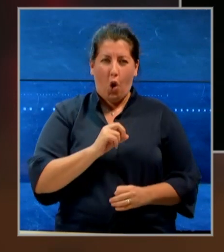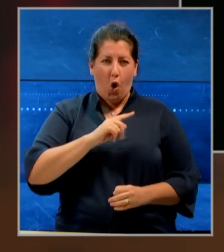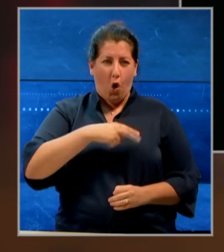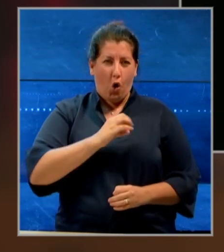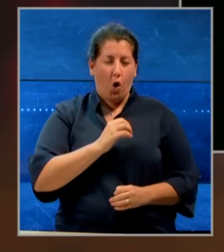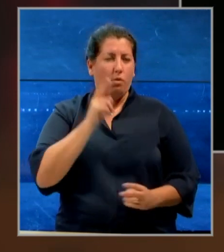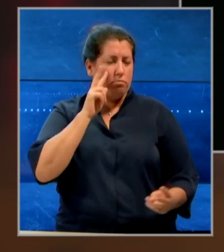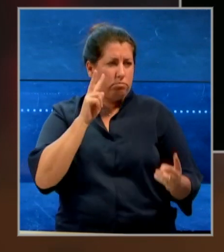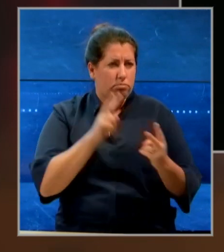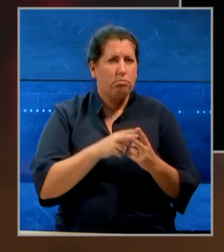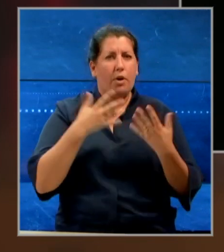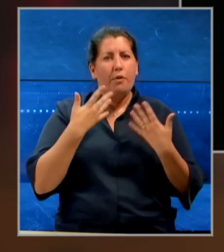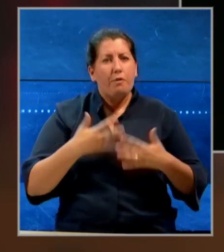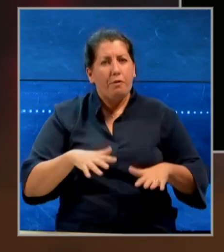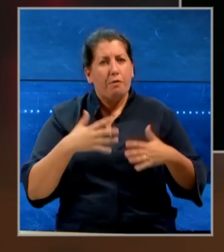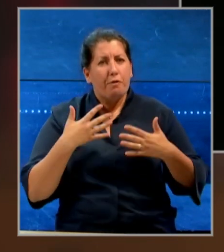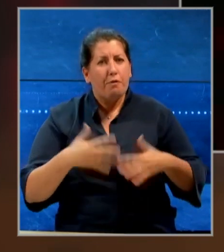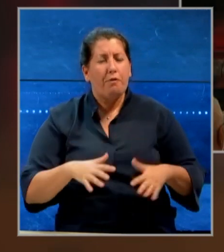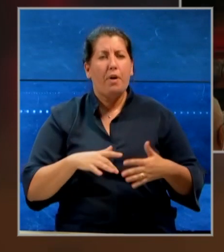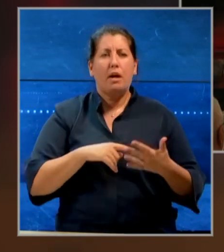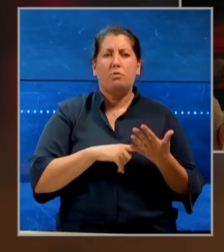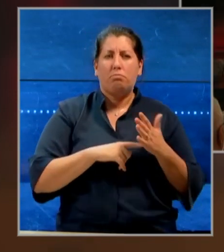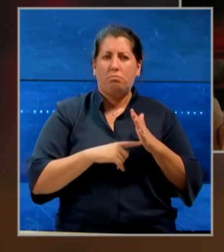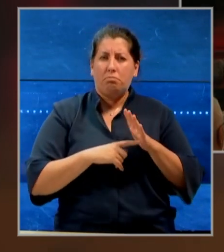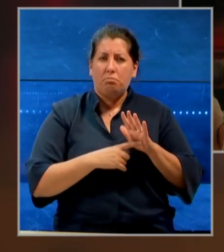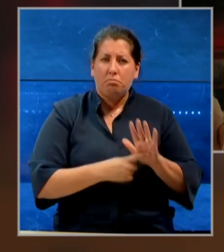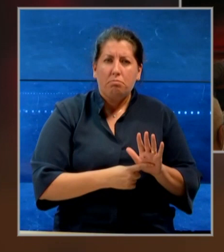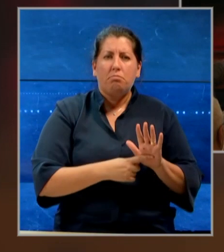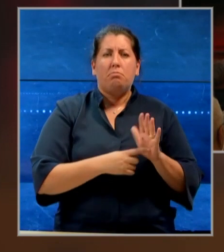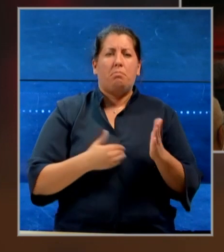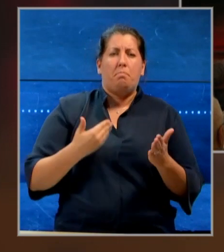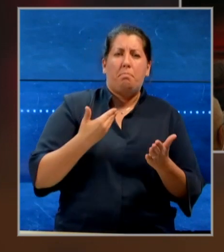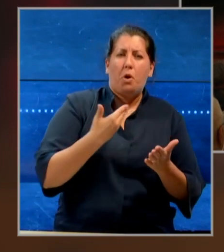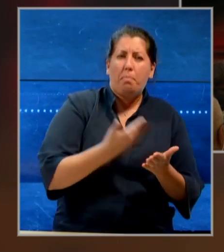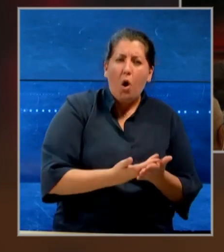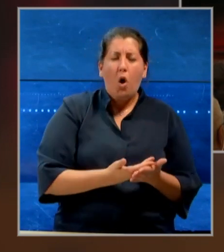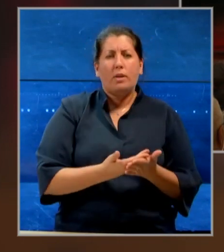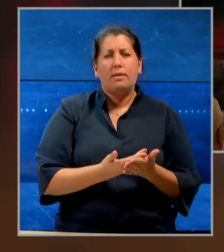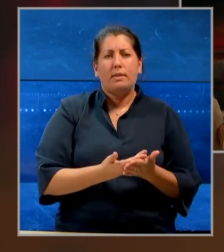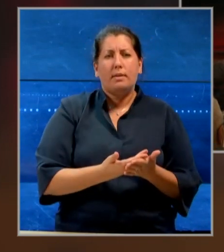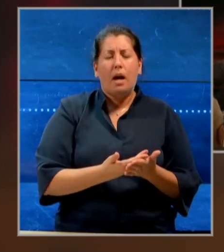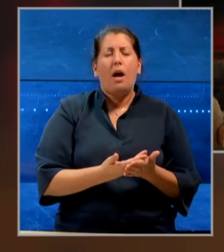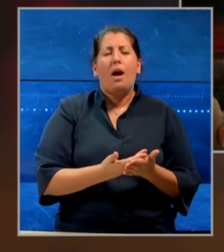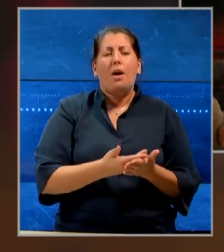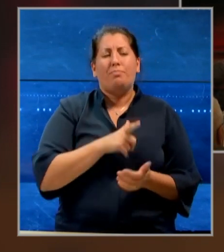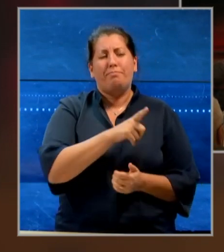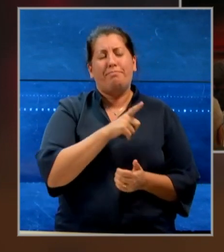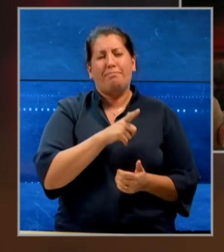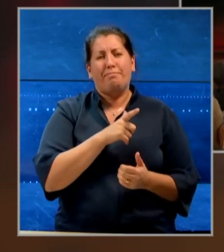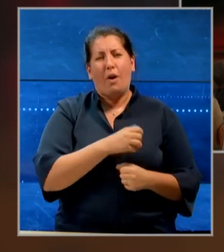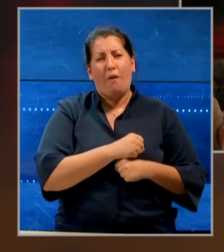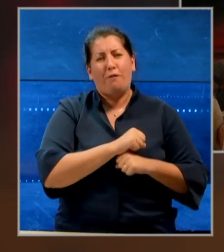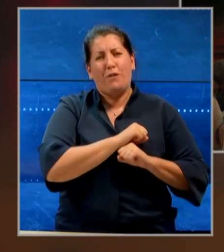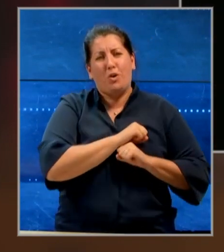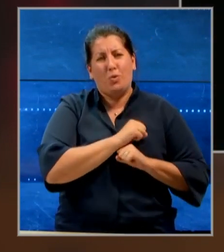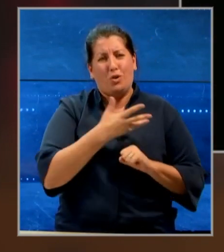fatto, poi ne abbiamo fatto degli altri. Una volta proposto e presentato alla proprietà, siamo venuti in fiducia, però lui è